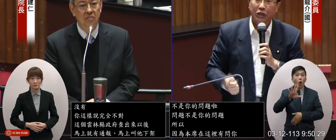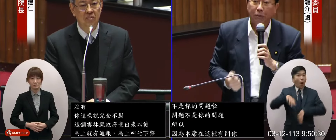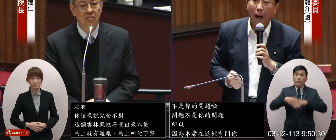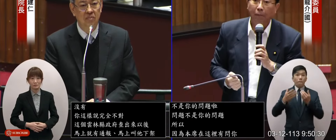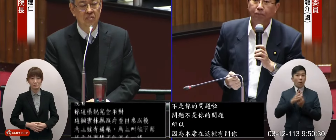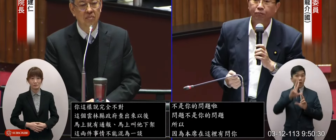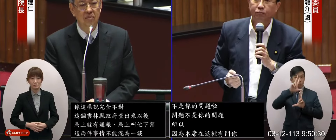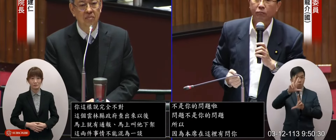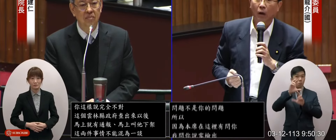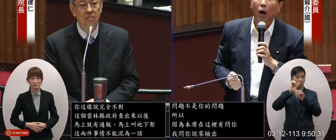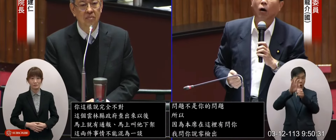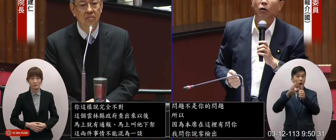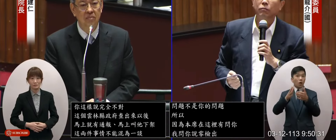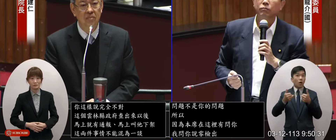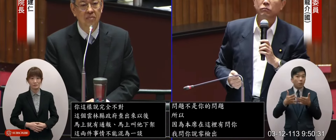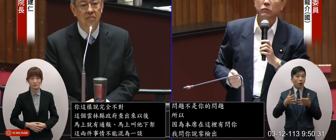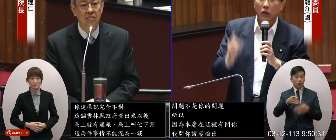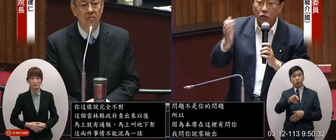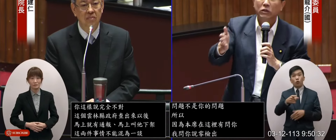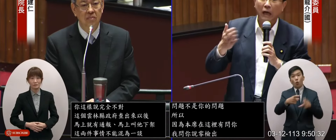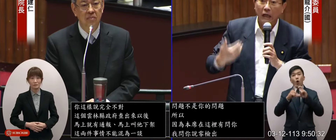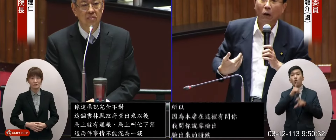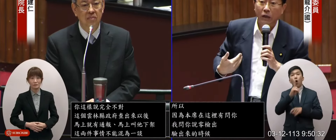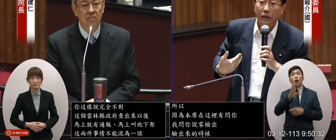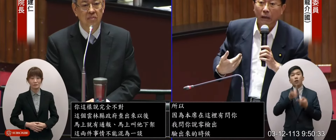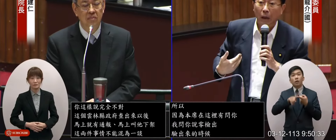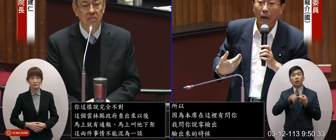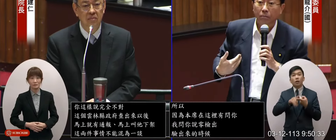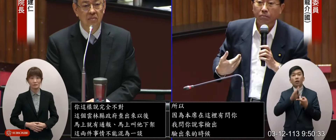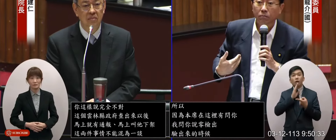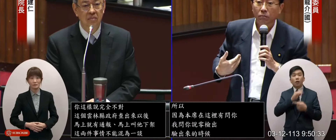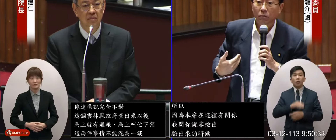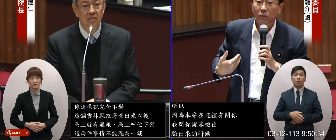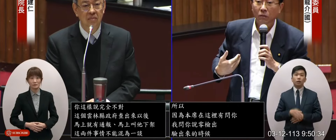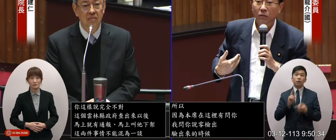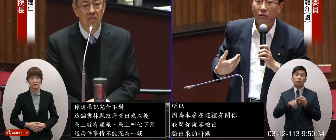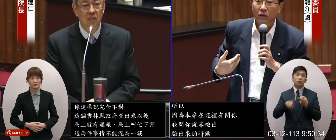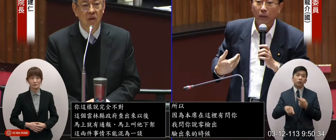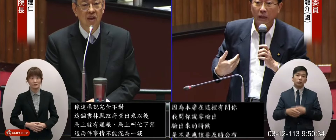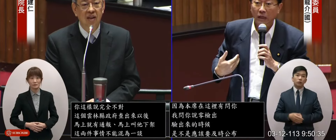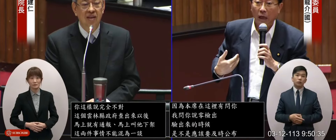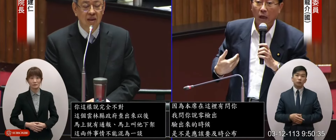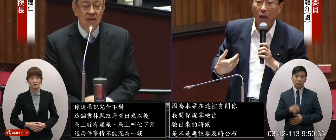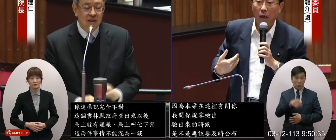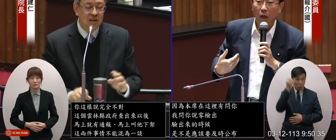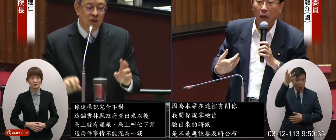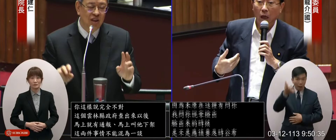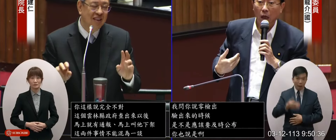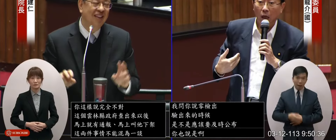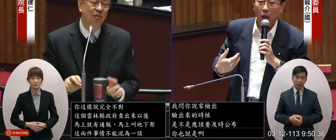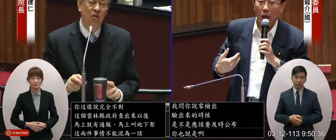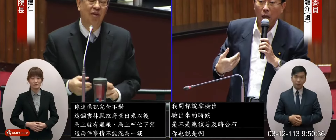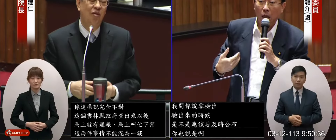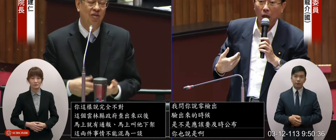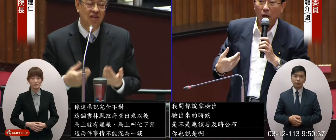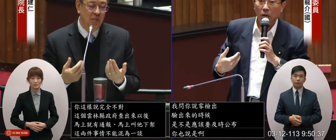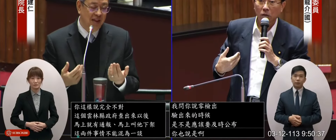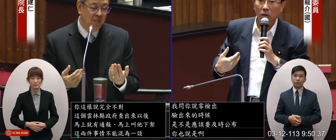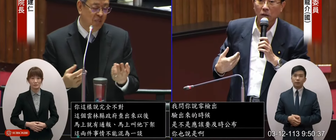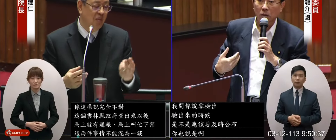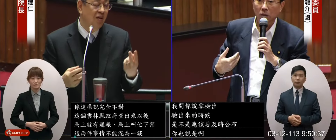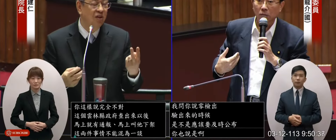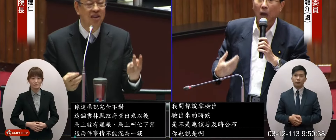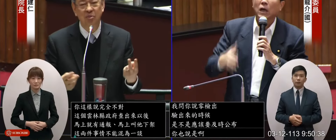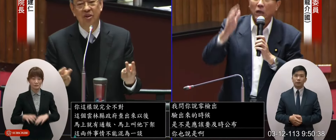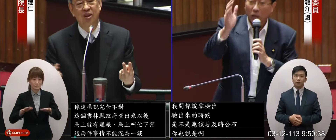你嘛讲是嘛？好、哦，你迄阵是安尼甲我应的嘛？你袂记哩啊？ 这两我。即